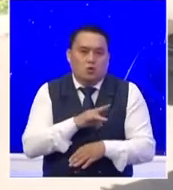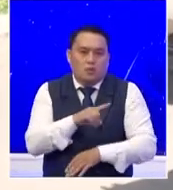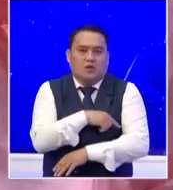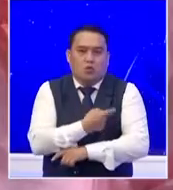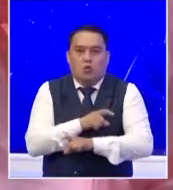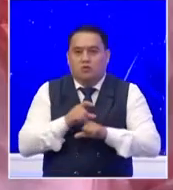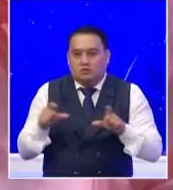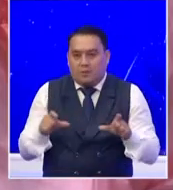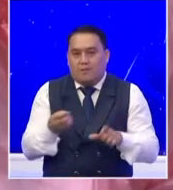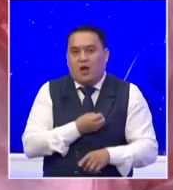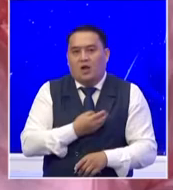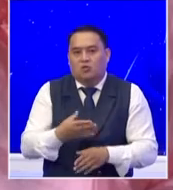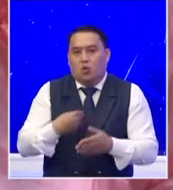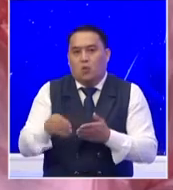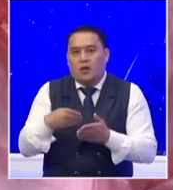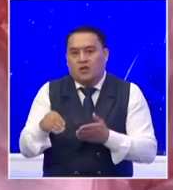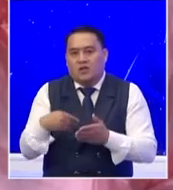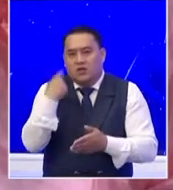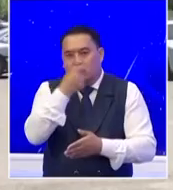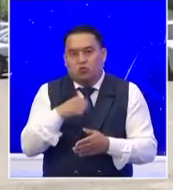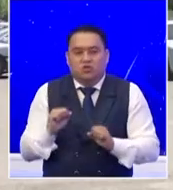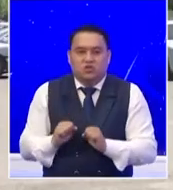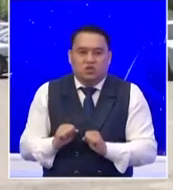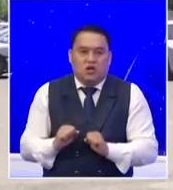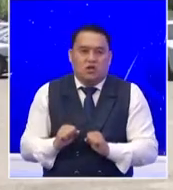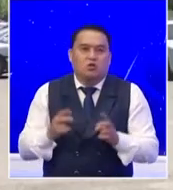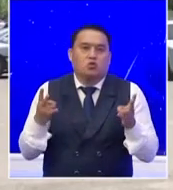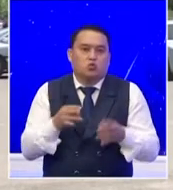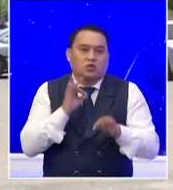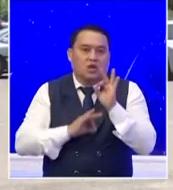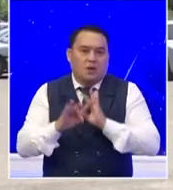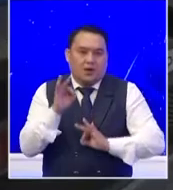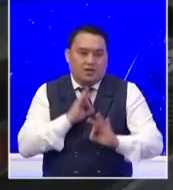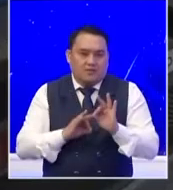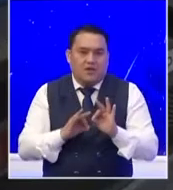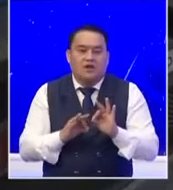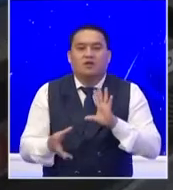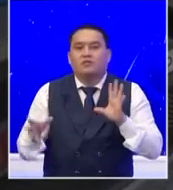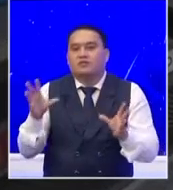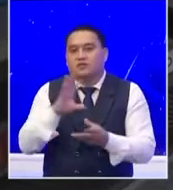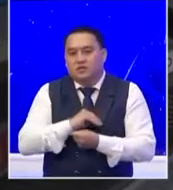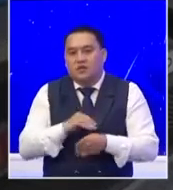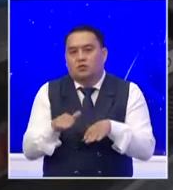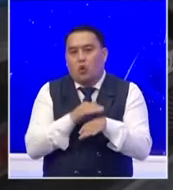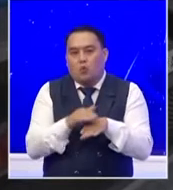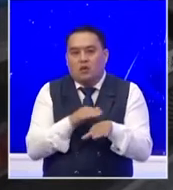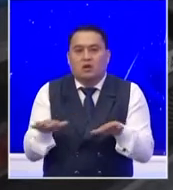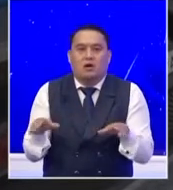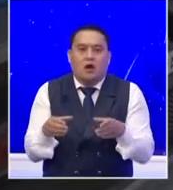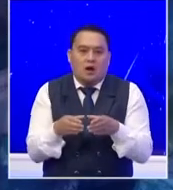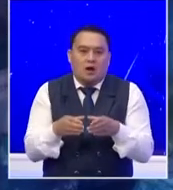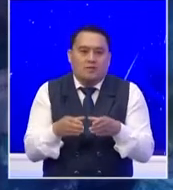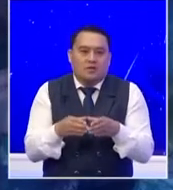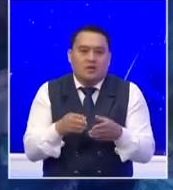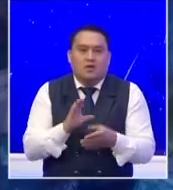медицинских учреждений меценаты приобретают средства индивидуальной защиты и необходимые лекарственные препараты. В целом на благотворительность компания «Куста